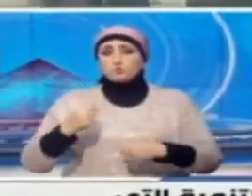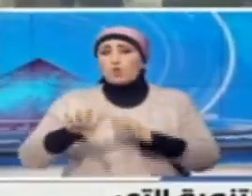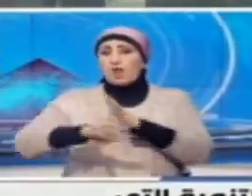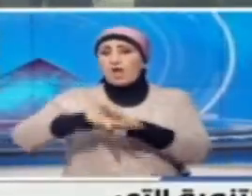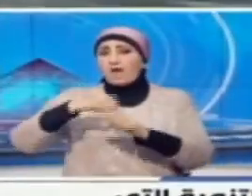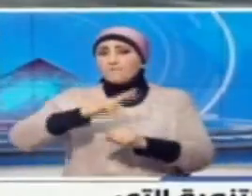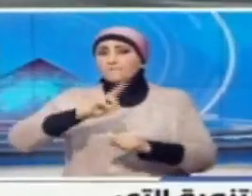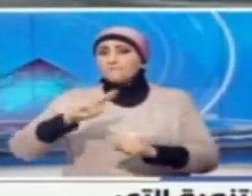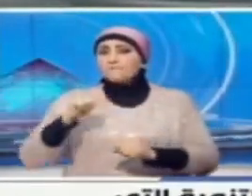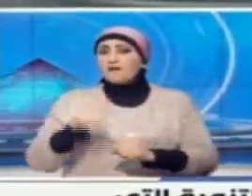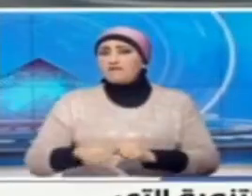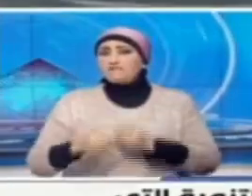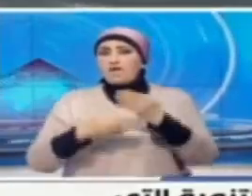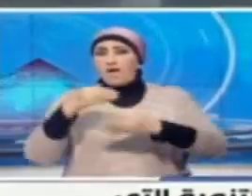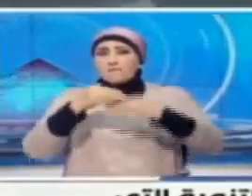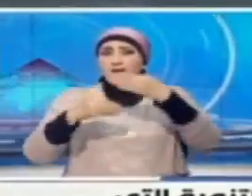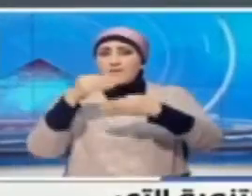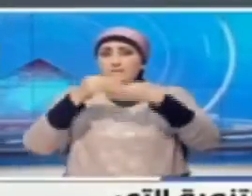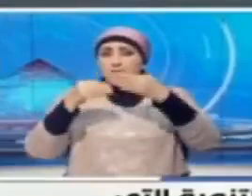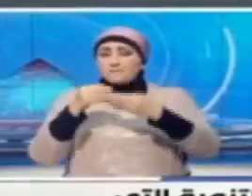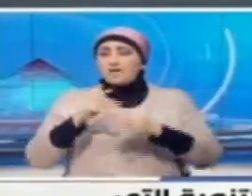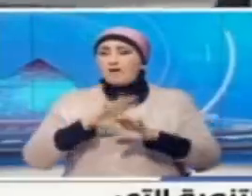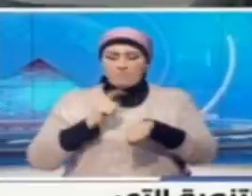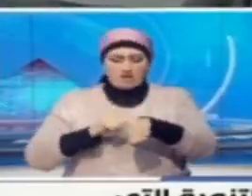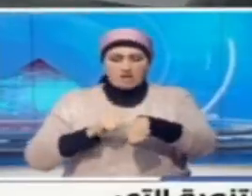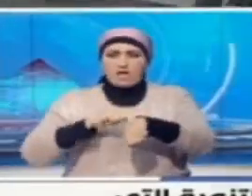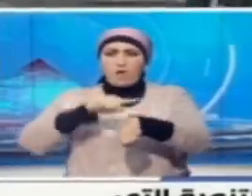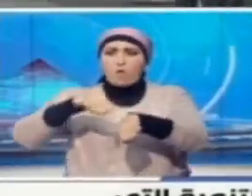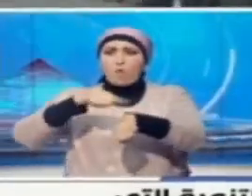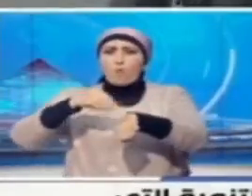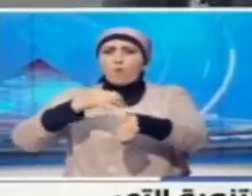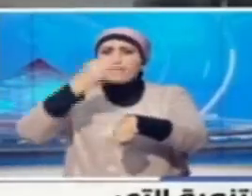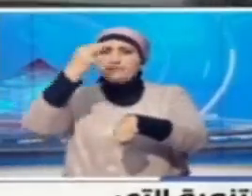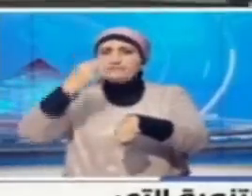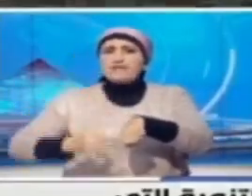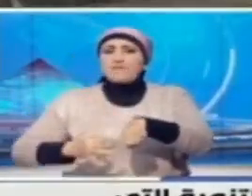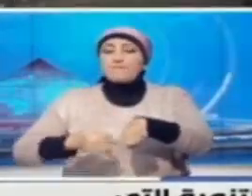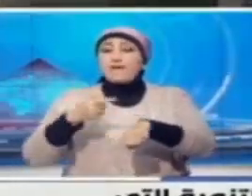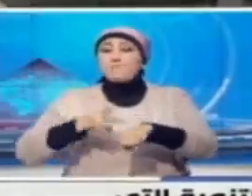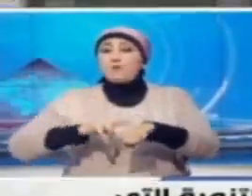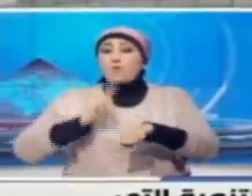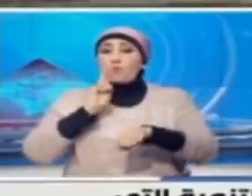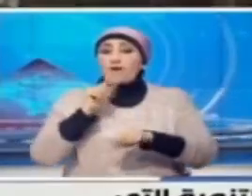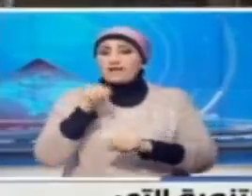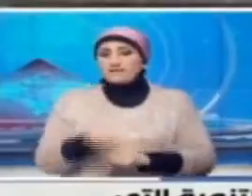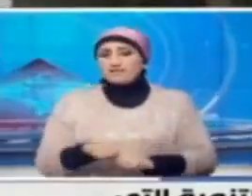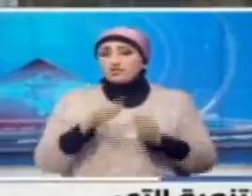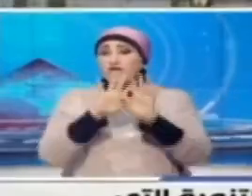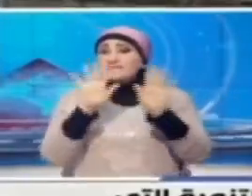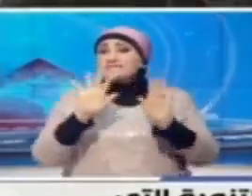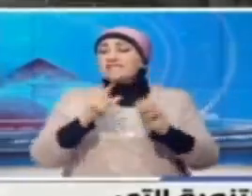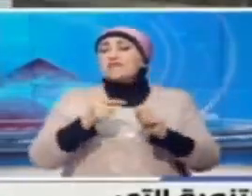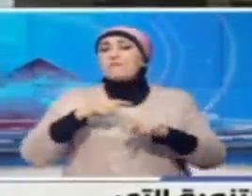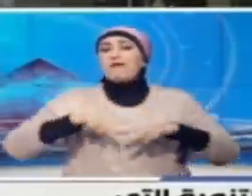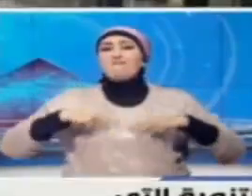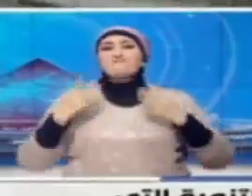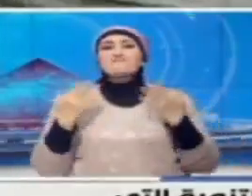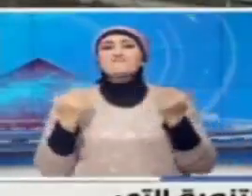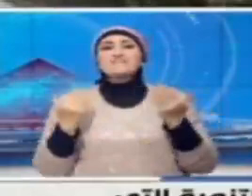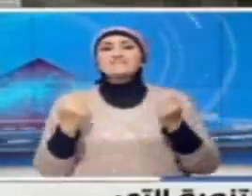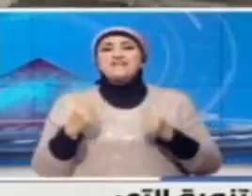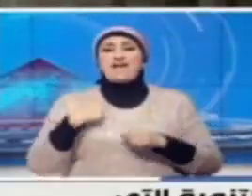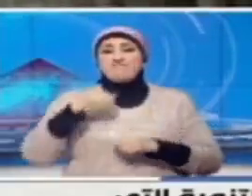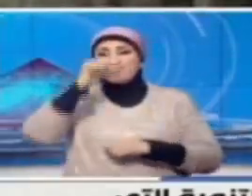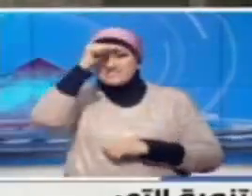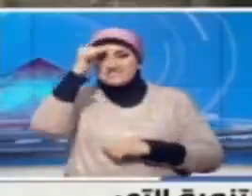وتيرة تنفيذ جميع المشروعات بالمدينة وفق البرامج الزمنية المقررة، ووجه بتشغيل السينمات